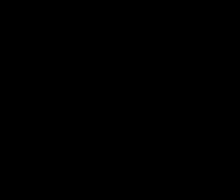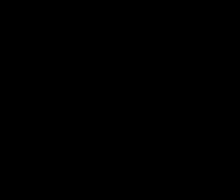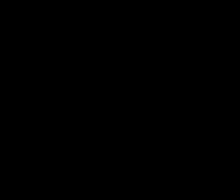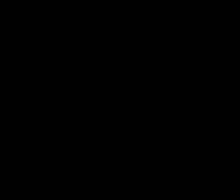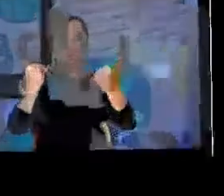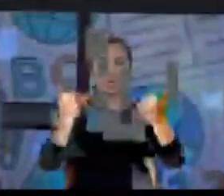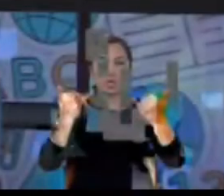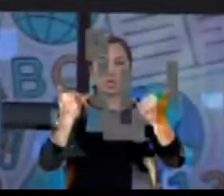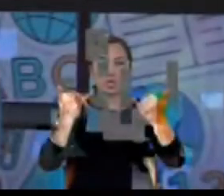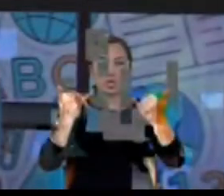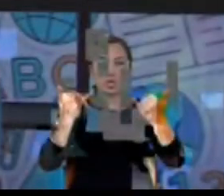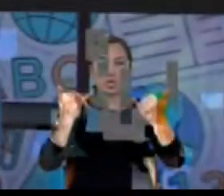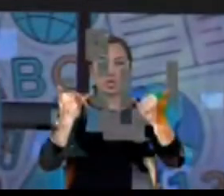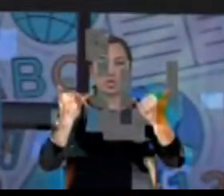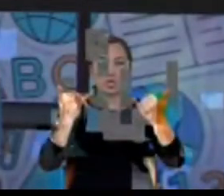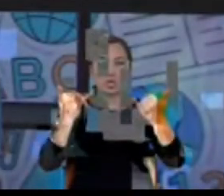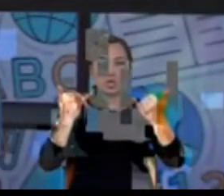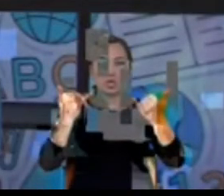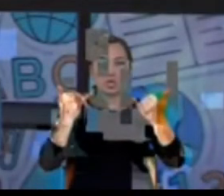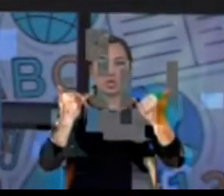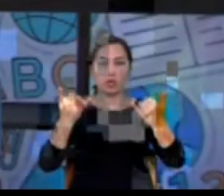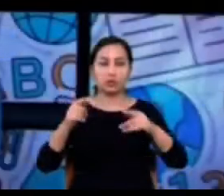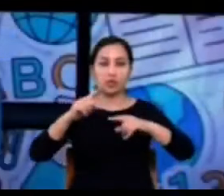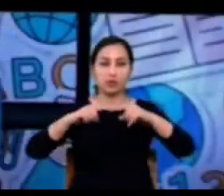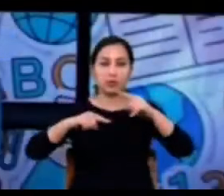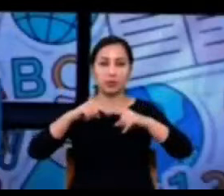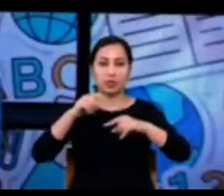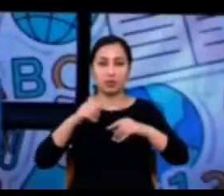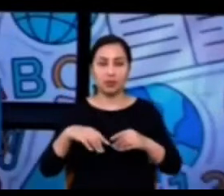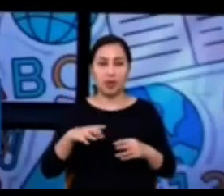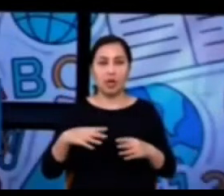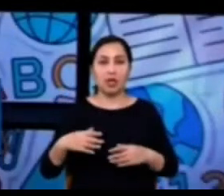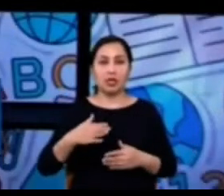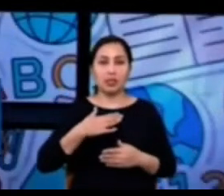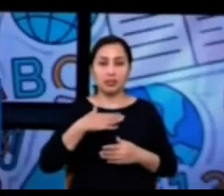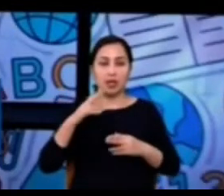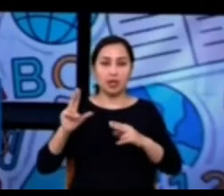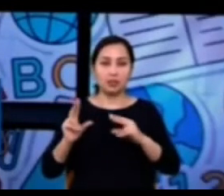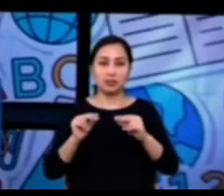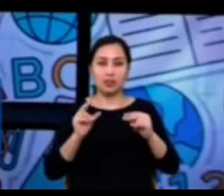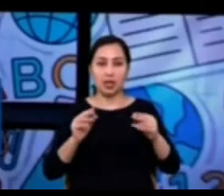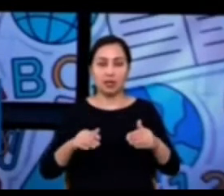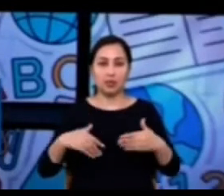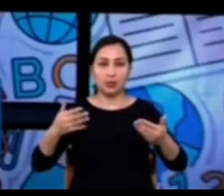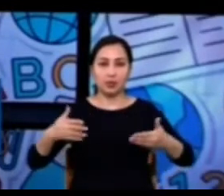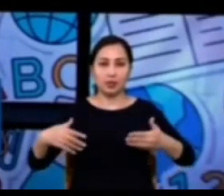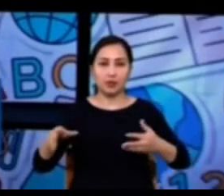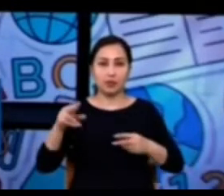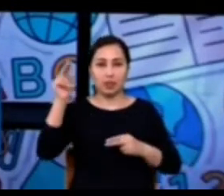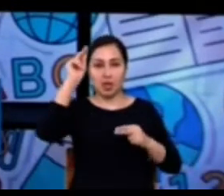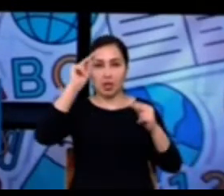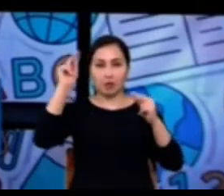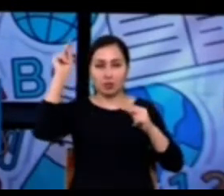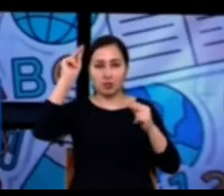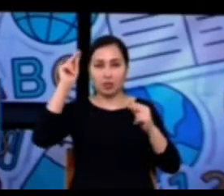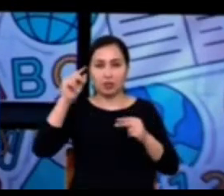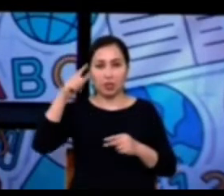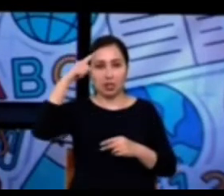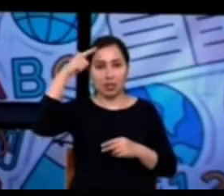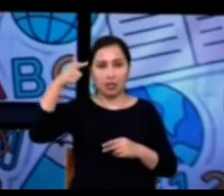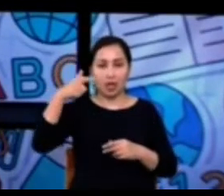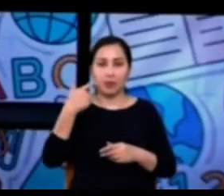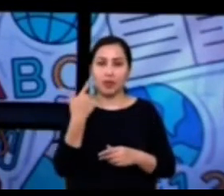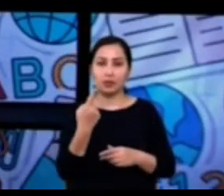Здравствуйте, дорогие ученики и уважаемые родители! Я рада приветствовать вас на уроке обучения грамоте